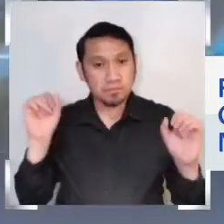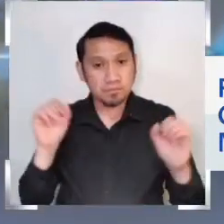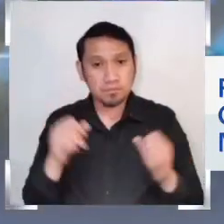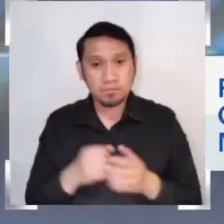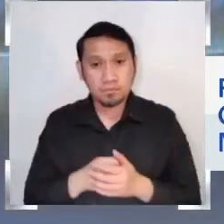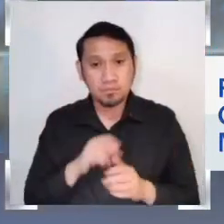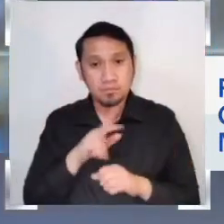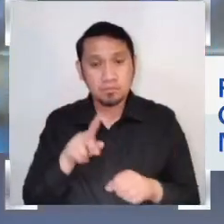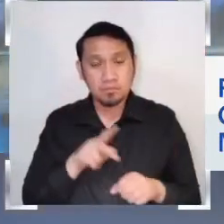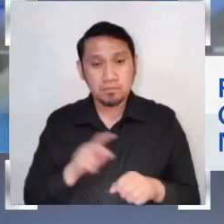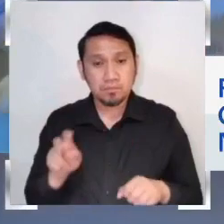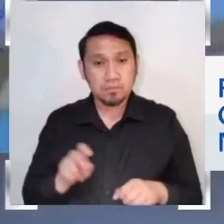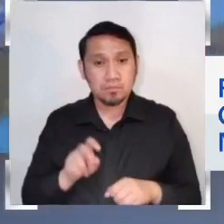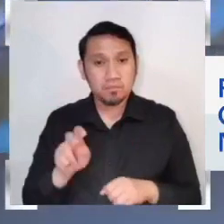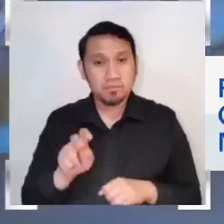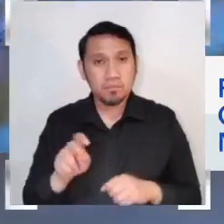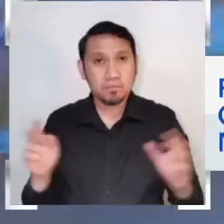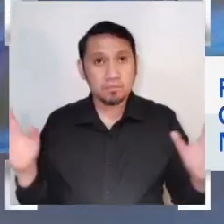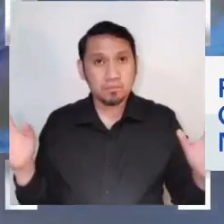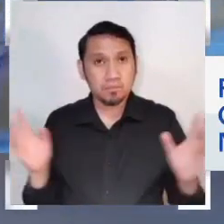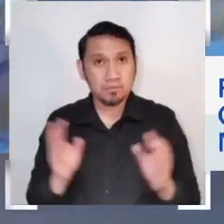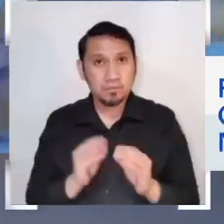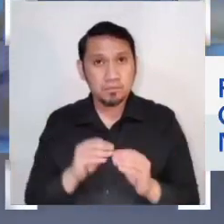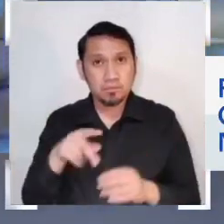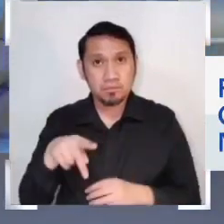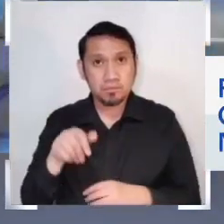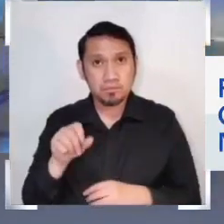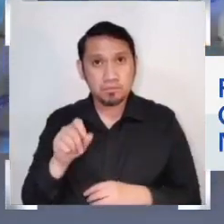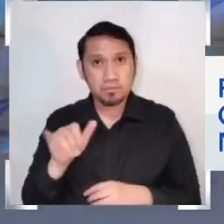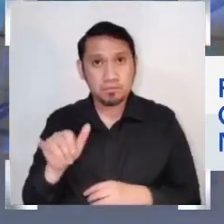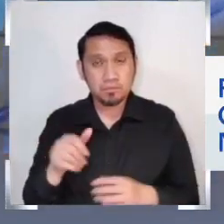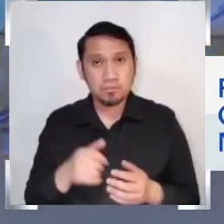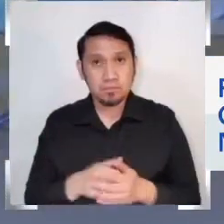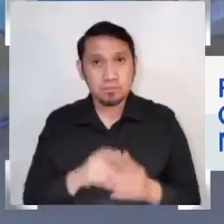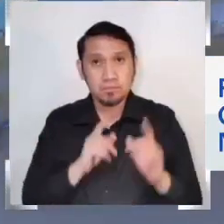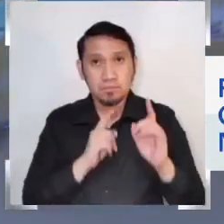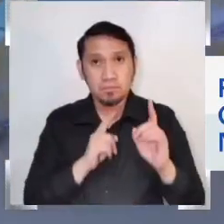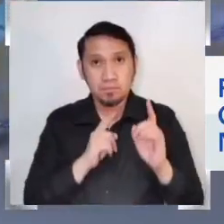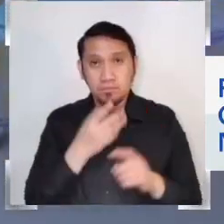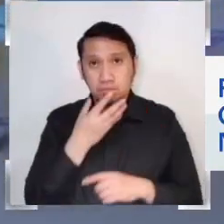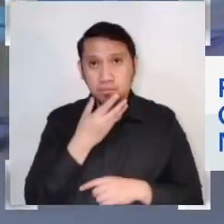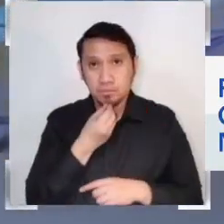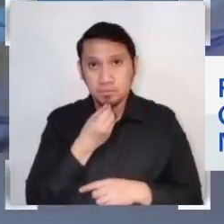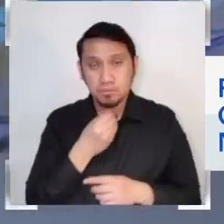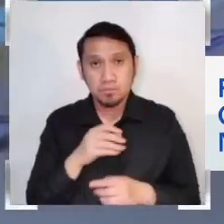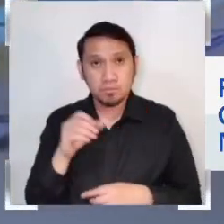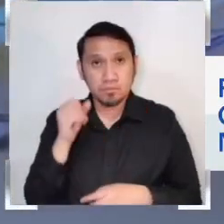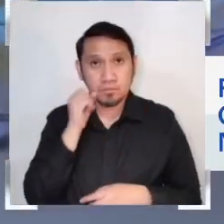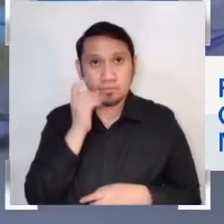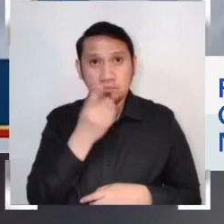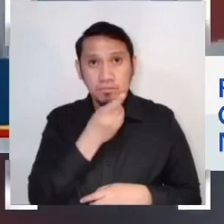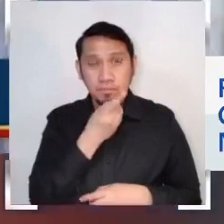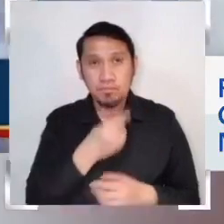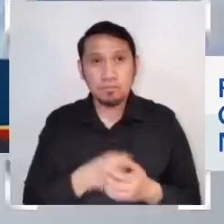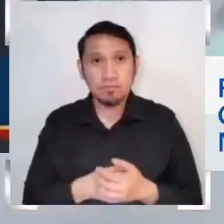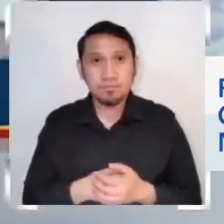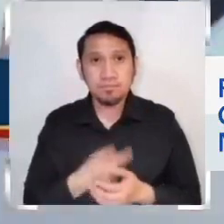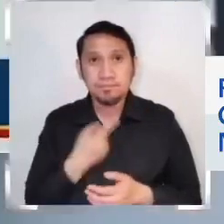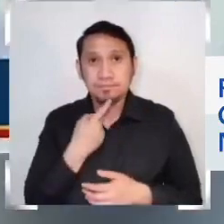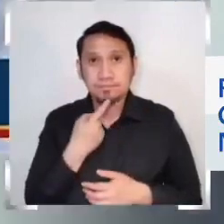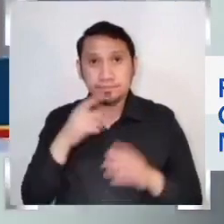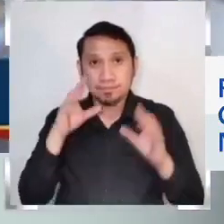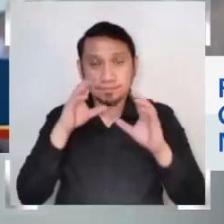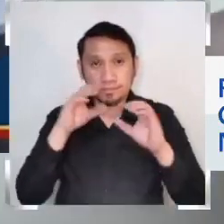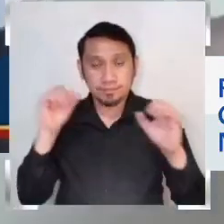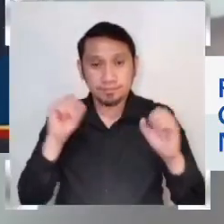Industry Convergence Reception sa Pasay City, kung saan dumalo rin si Vice President Sara Duterte. Sabi ng Pangulo, isang